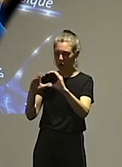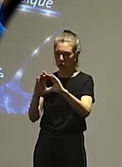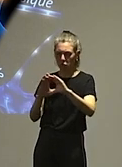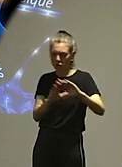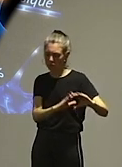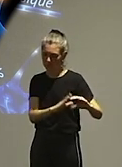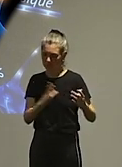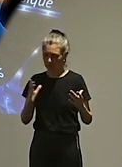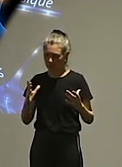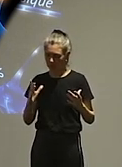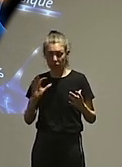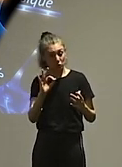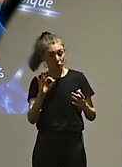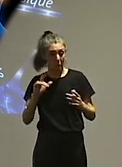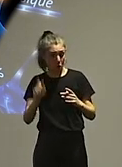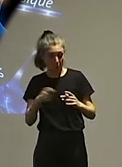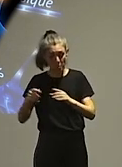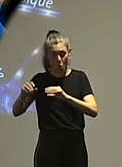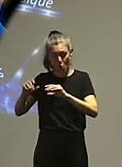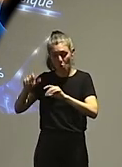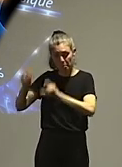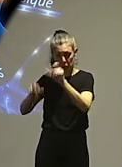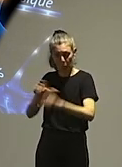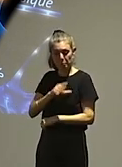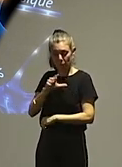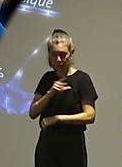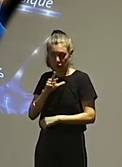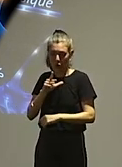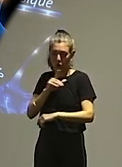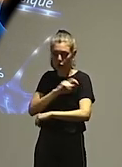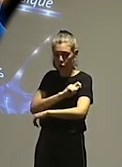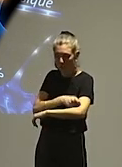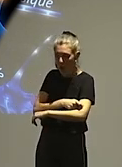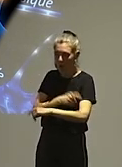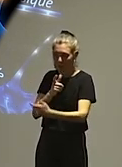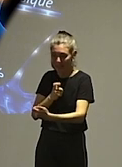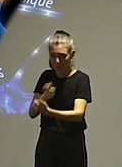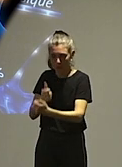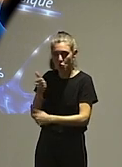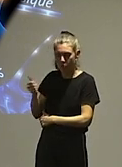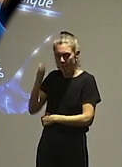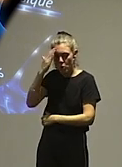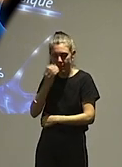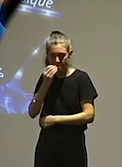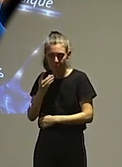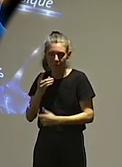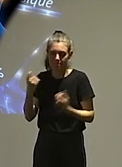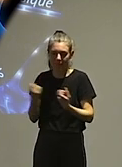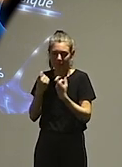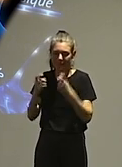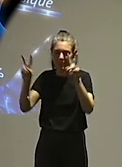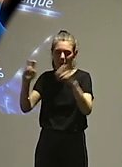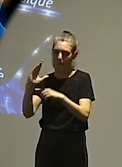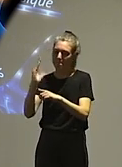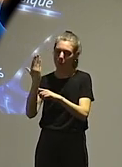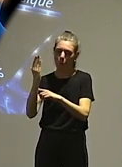formés notamment nos enseignants en activité physique adaptée. L'exercice en miroir est un très bon moyen, parce qu'on se rend compte qu'il y a des neurones qui